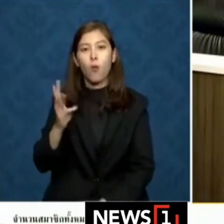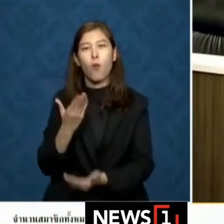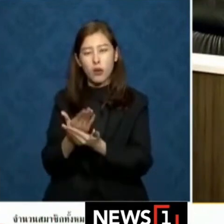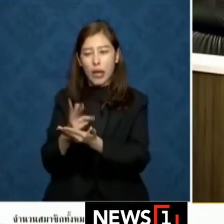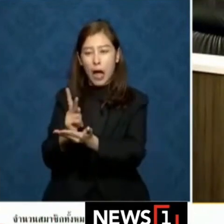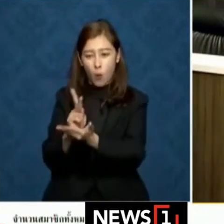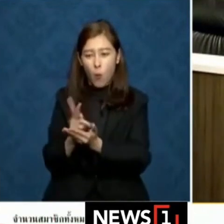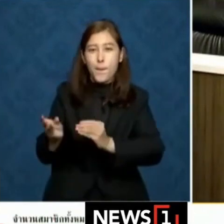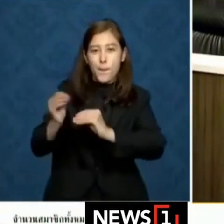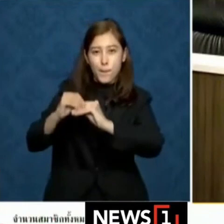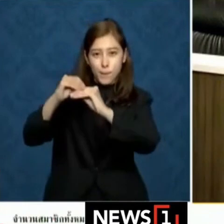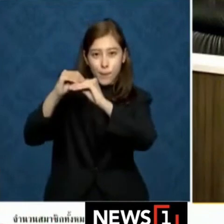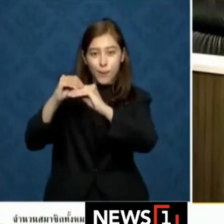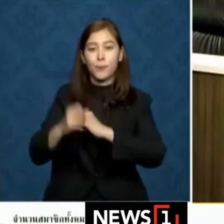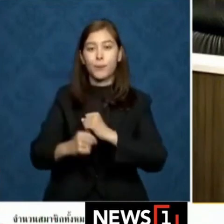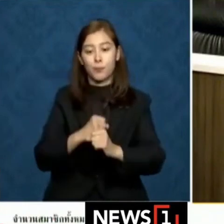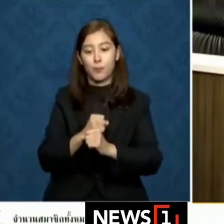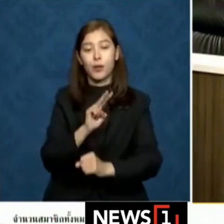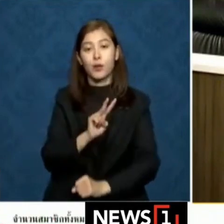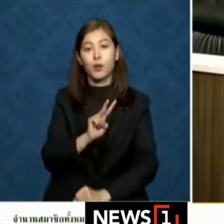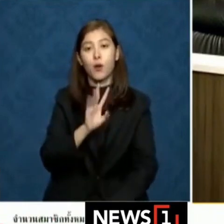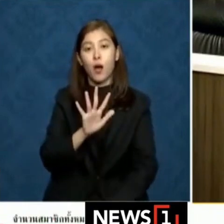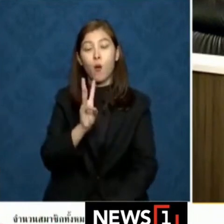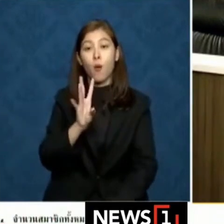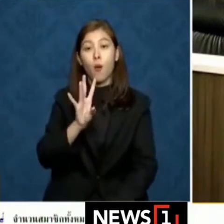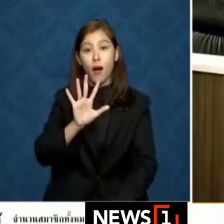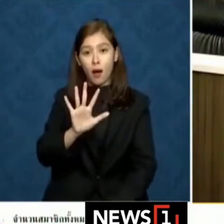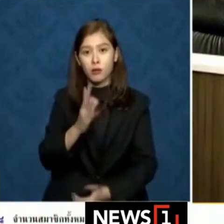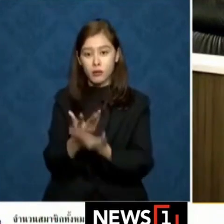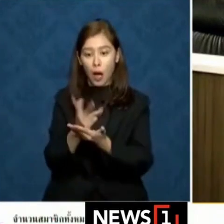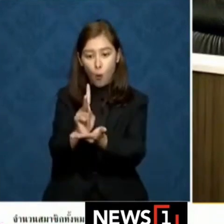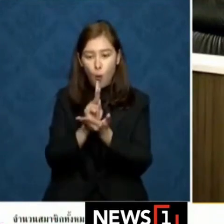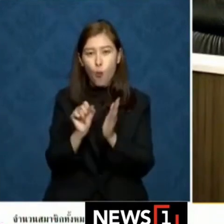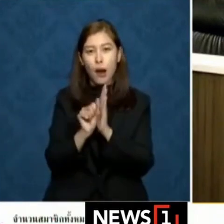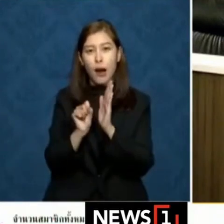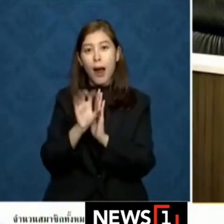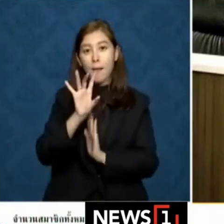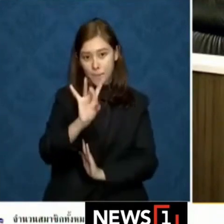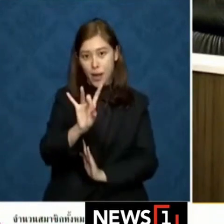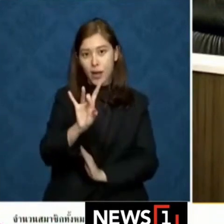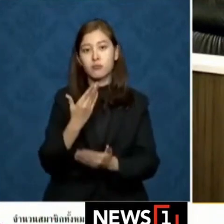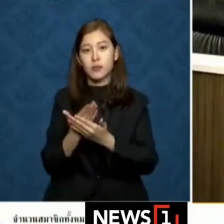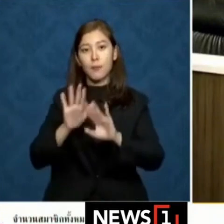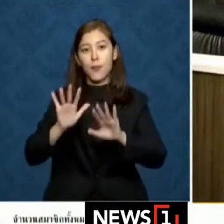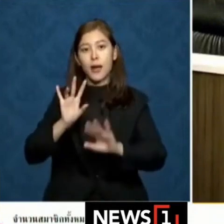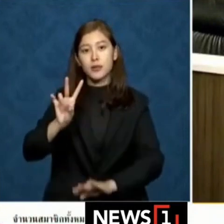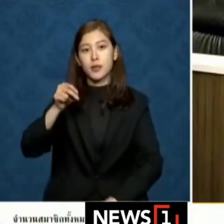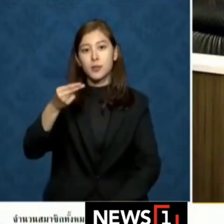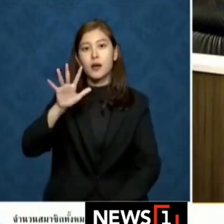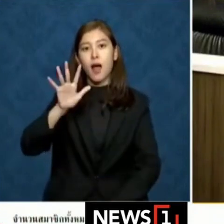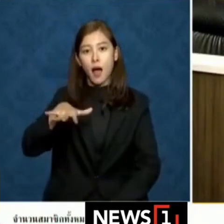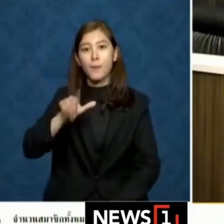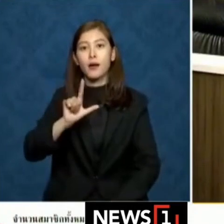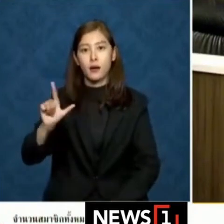ว่าก่อนที่จะมาชี้แจงเนี่ยตนเองก็ได้สอบถามไปที่กฟผแล้วด้วยนะคะเพื่อความมั่นใจก็มีการพูดคุยกับ